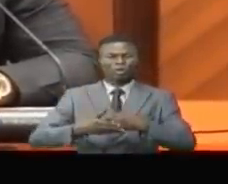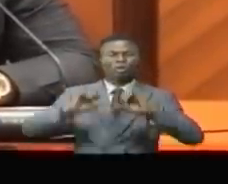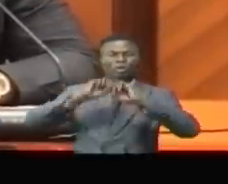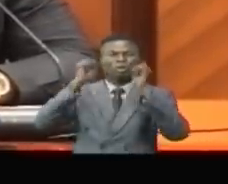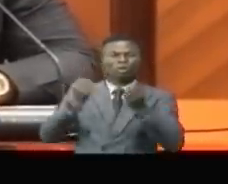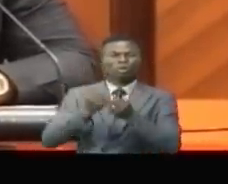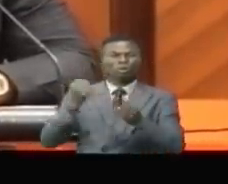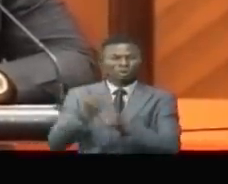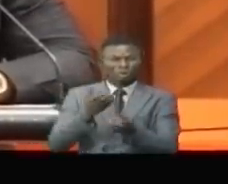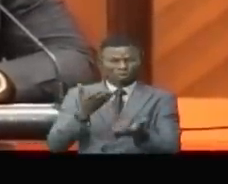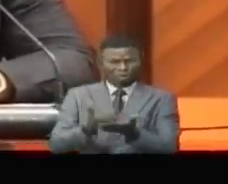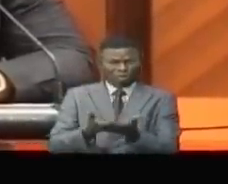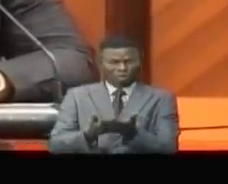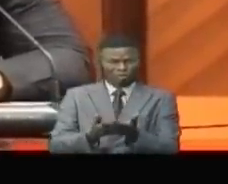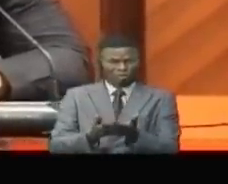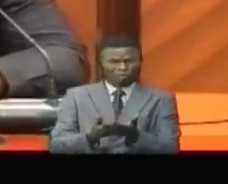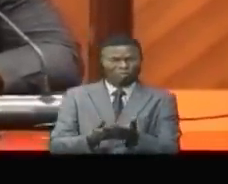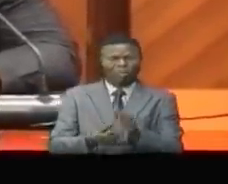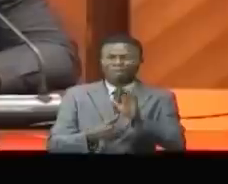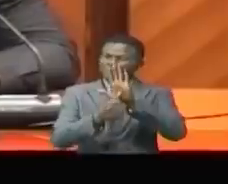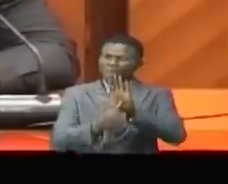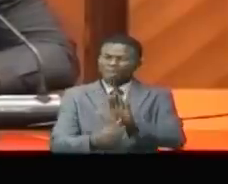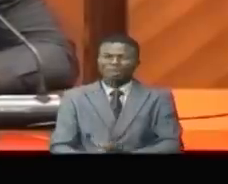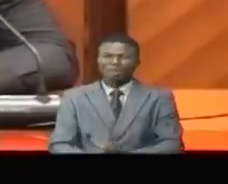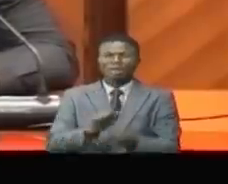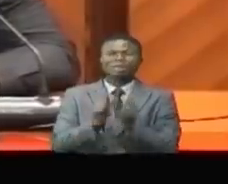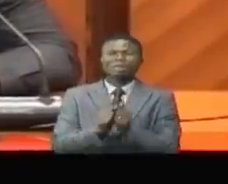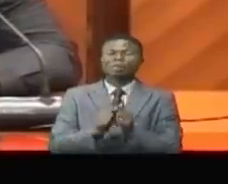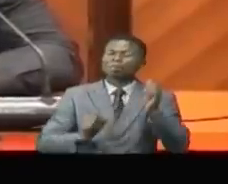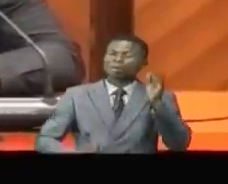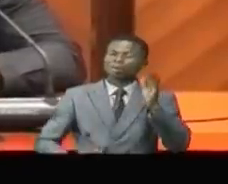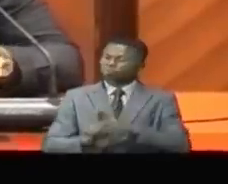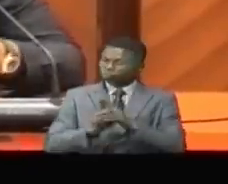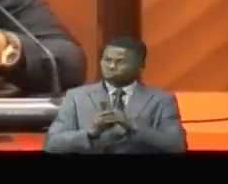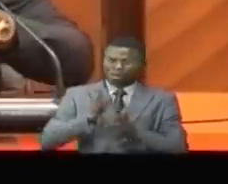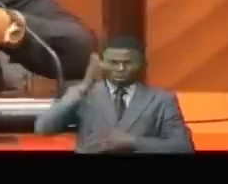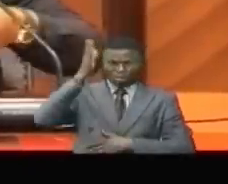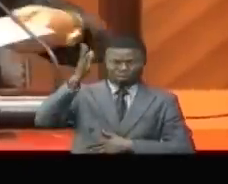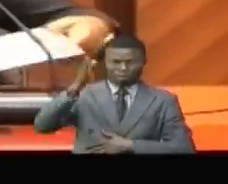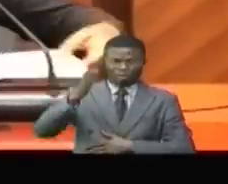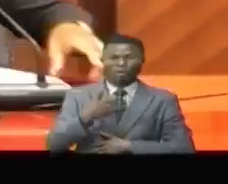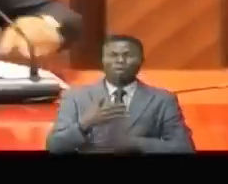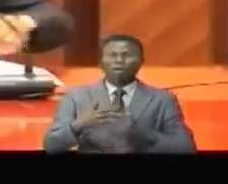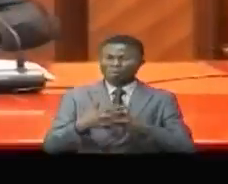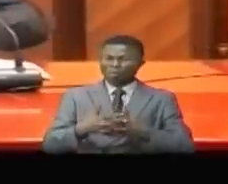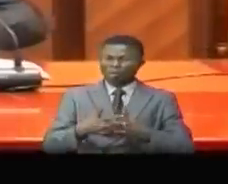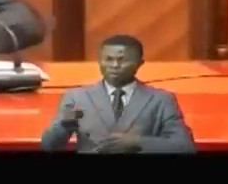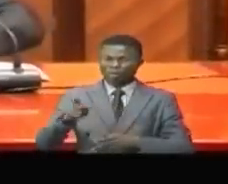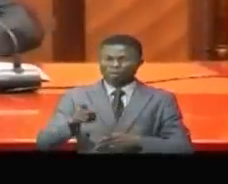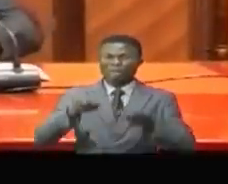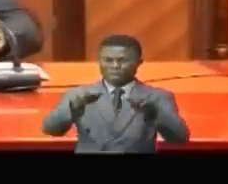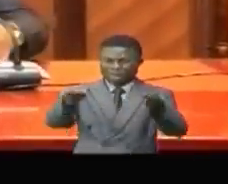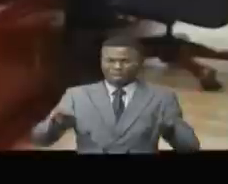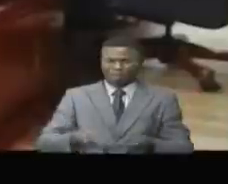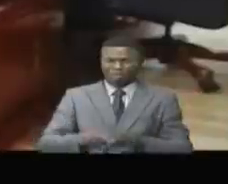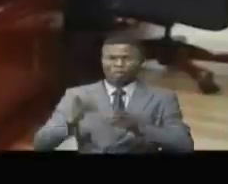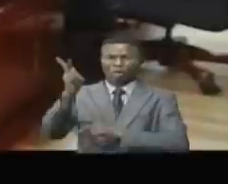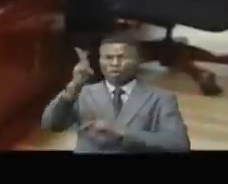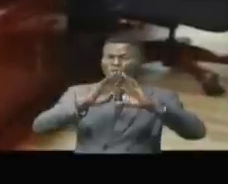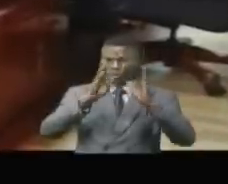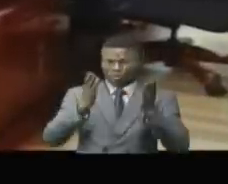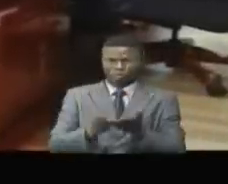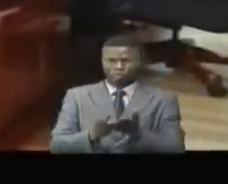stations-service s'est faite au mépris de risques que peuvent engendrer ces infrastructures sur l'environnement et la sécurité de la